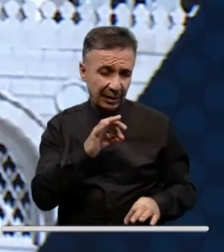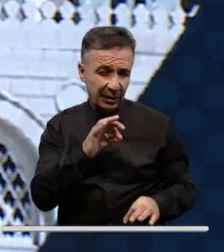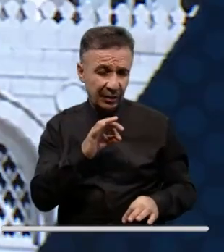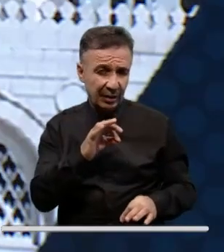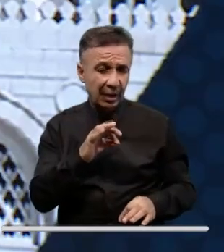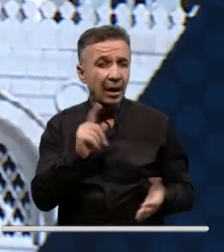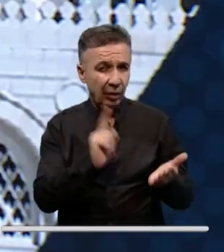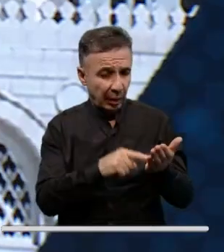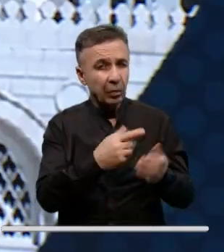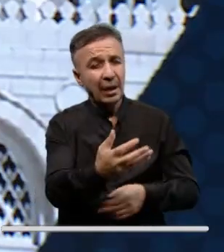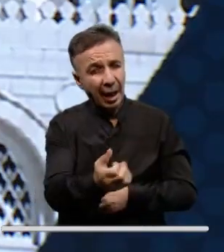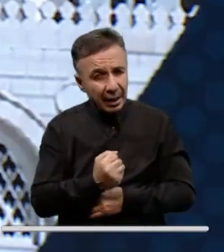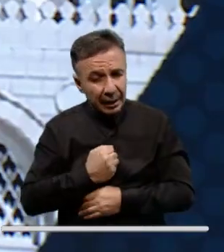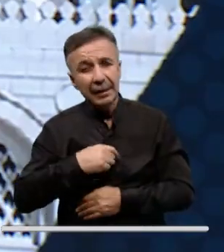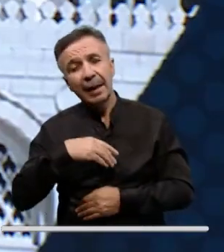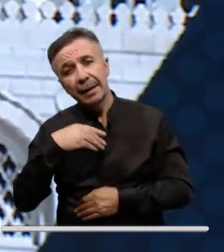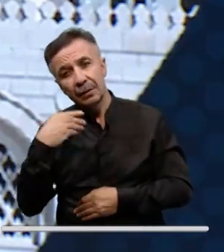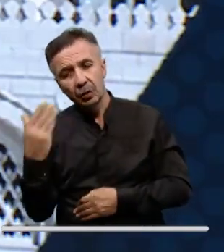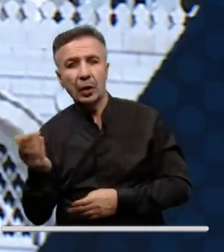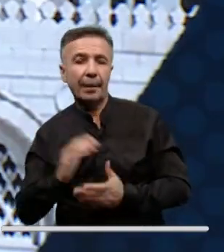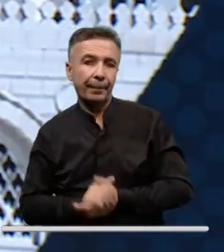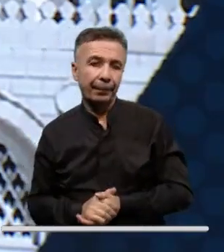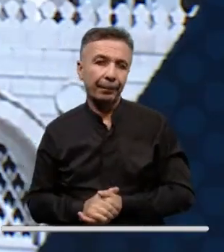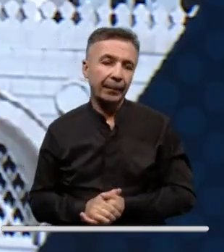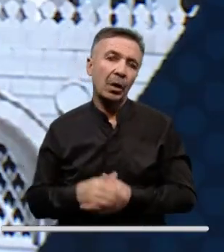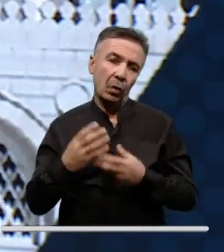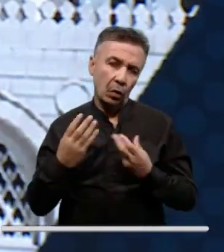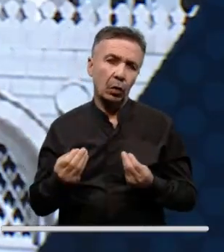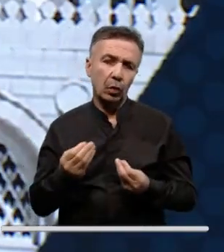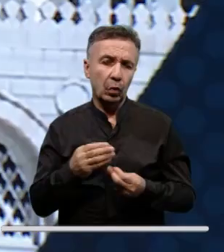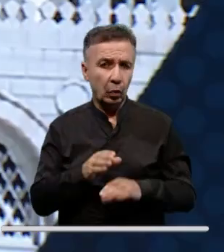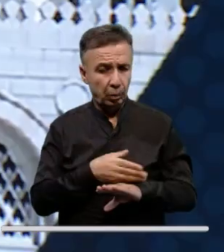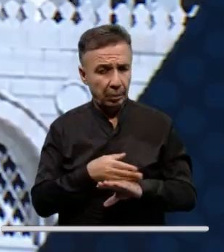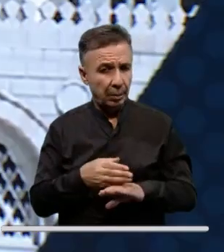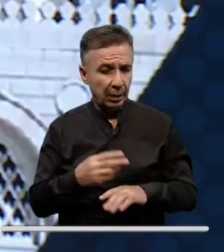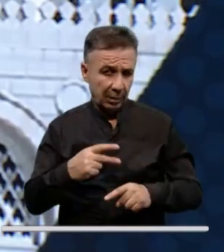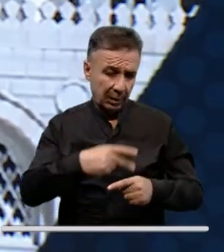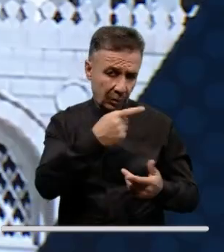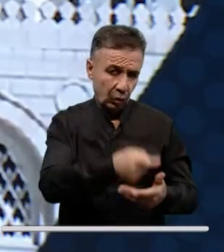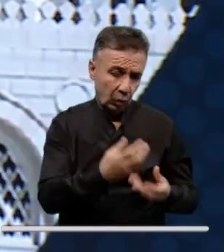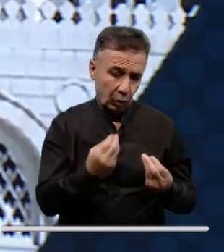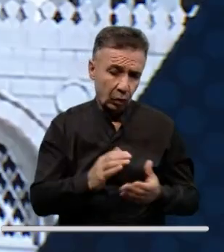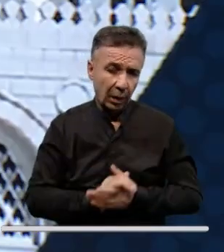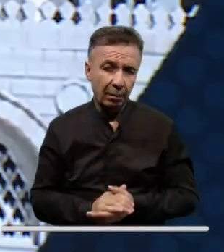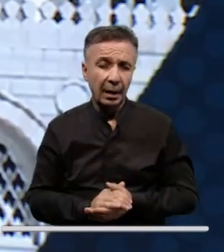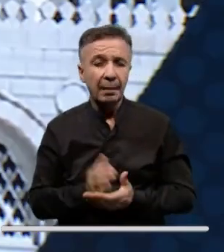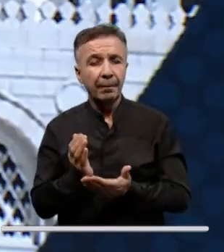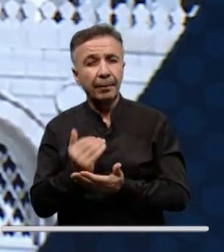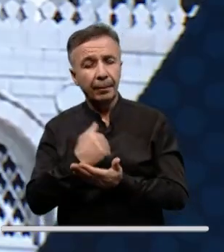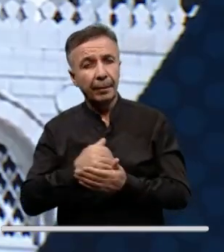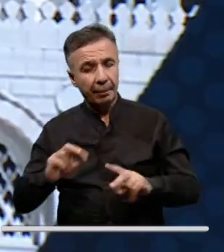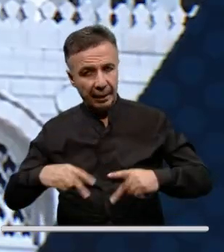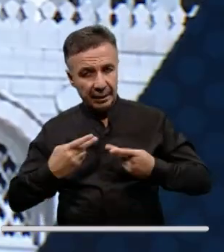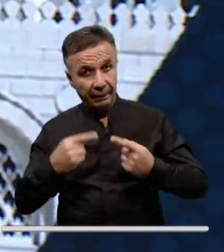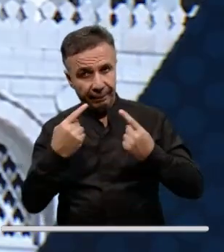sonra Efendim Eee söz konusu olabilir fakat mirasta farklı bir durum daha var